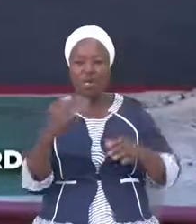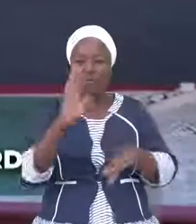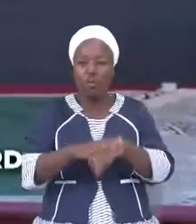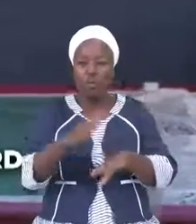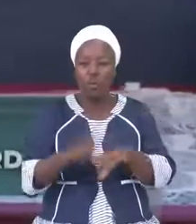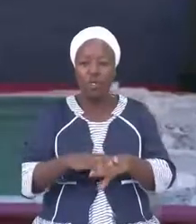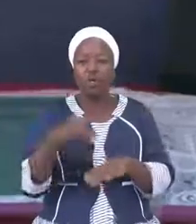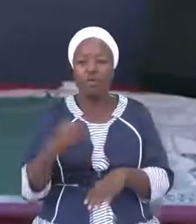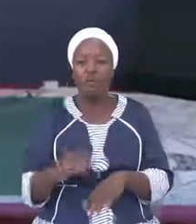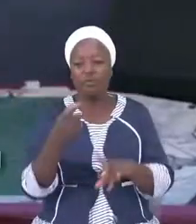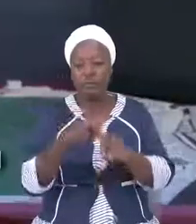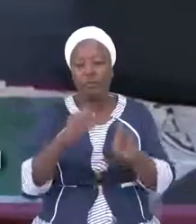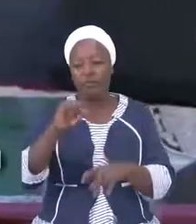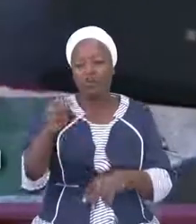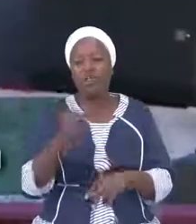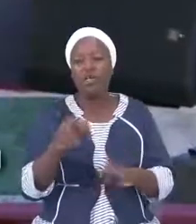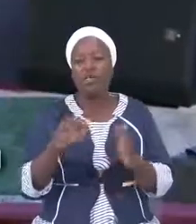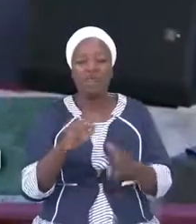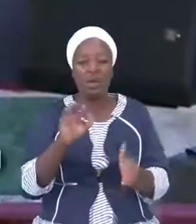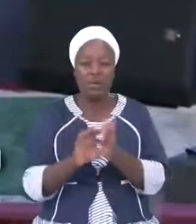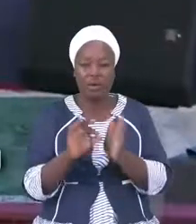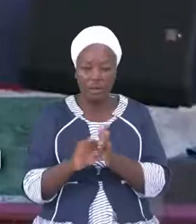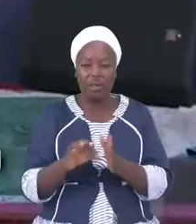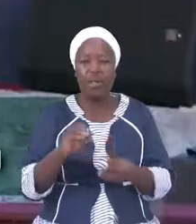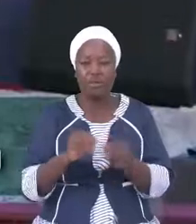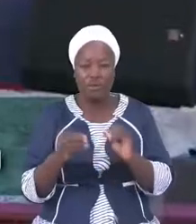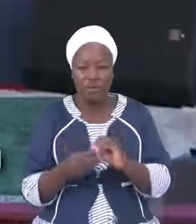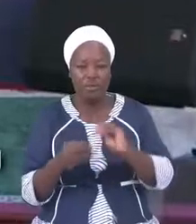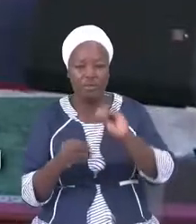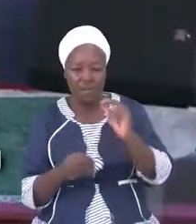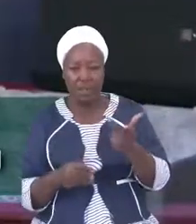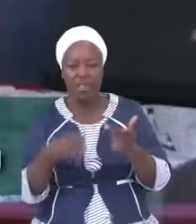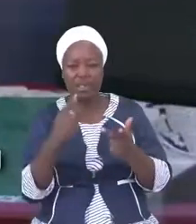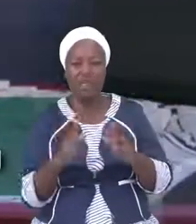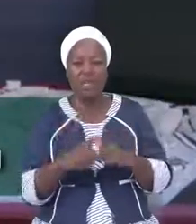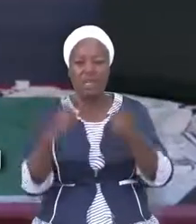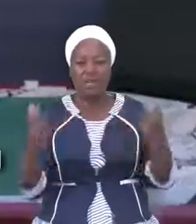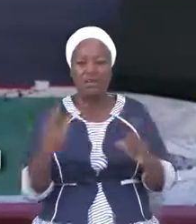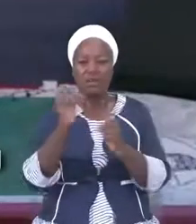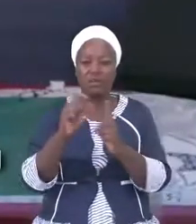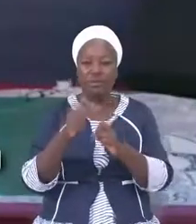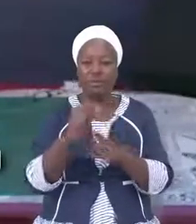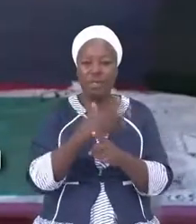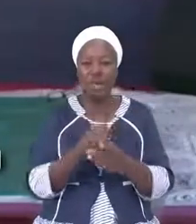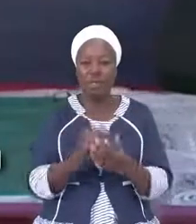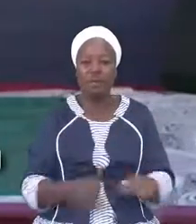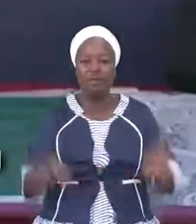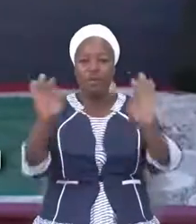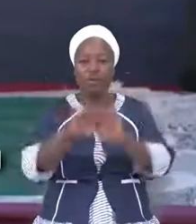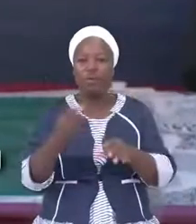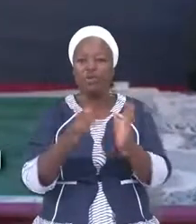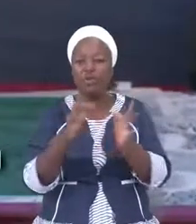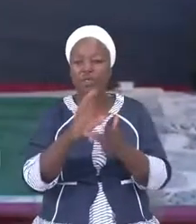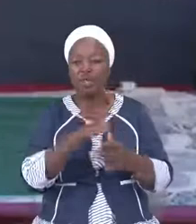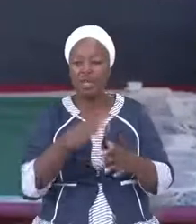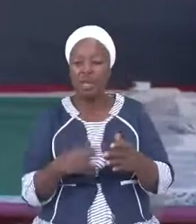du récit de Jonas. 3. La grande parole et la valeur de la réaffirmation de